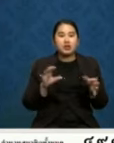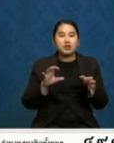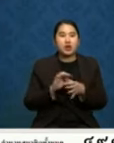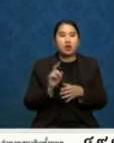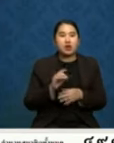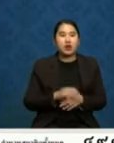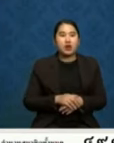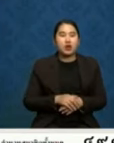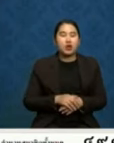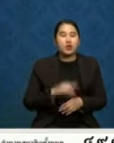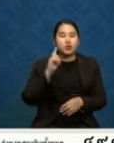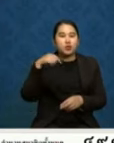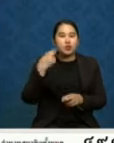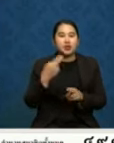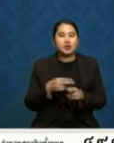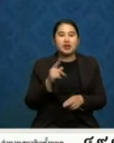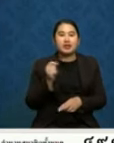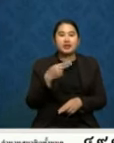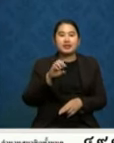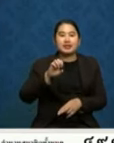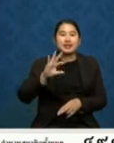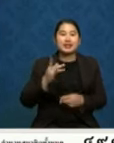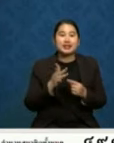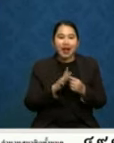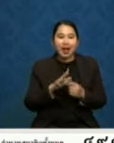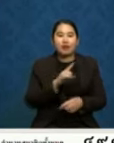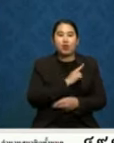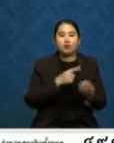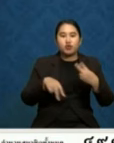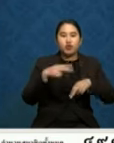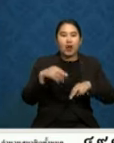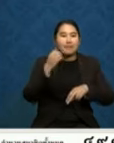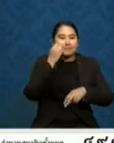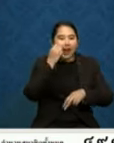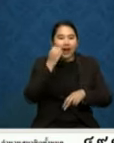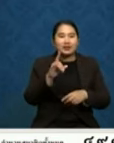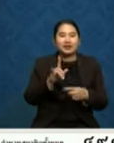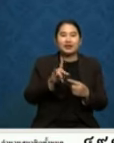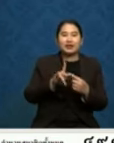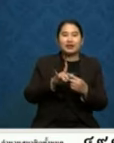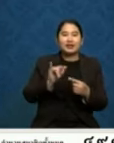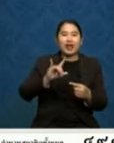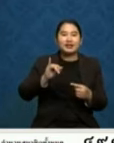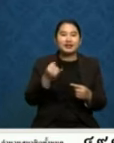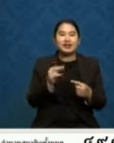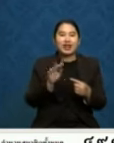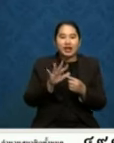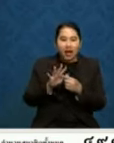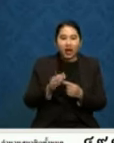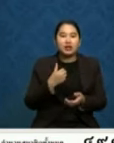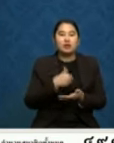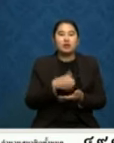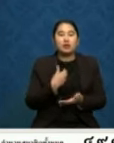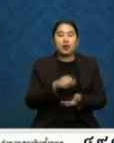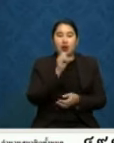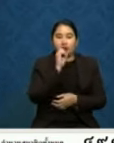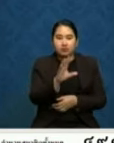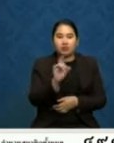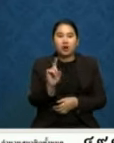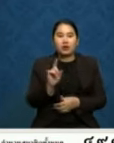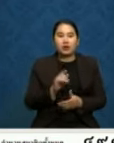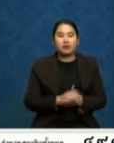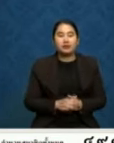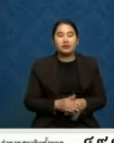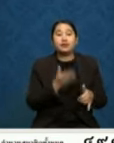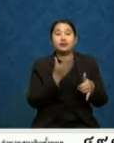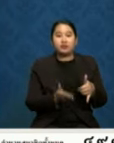ของคุณทิชานนครนะครับซึ่งเป็นผู้ดูแลอยู่ที่บ้านกาญจนานะครับผมต้องเรียนด้วยความเคารพอย่างนี้ครับว่าท่